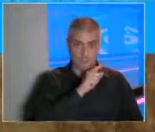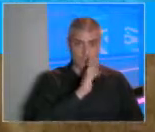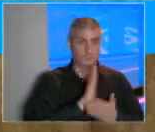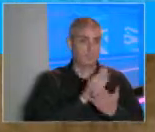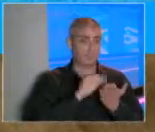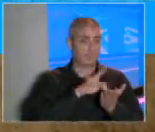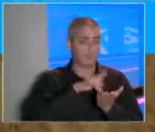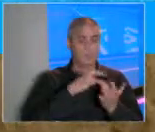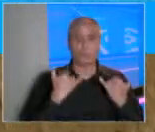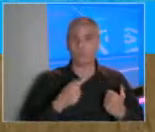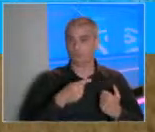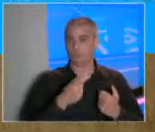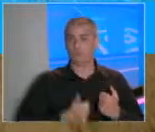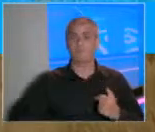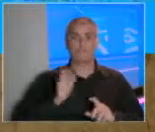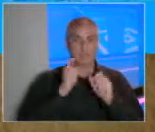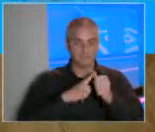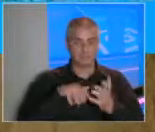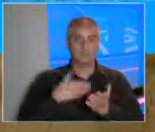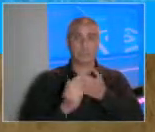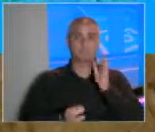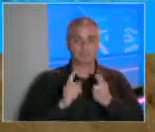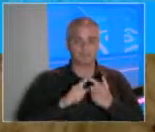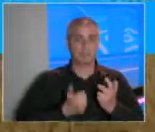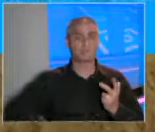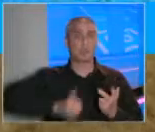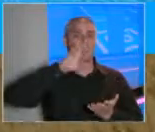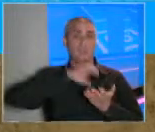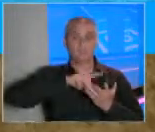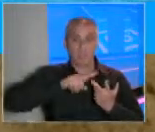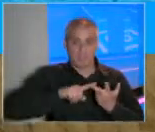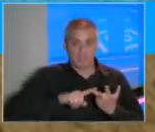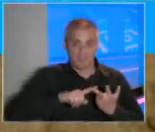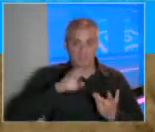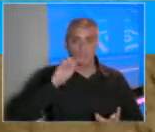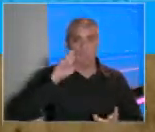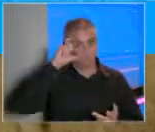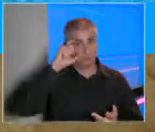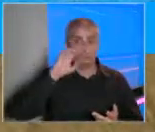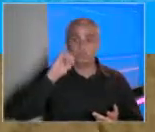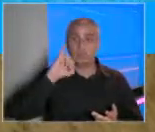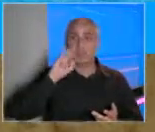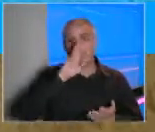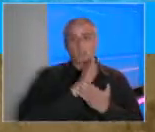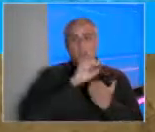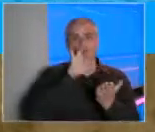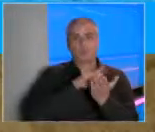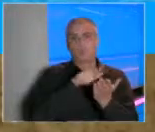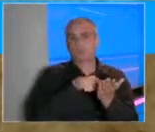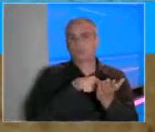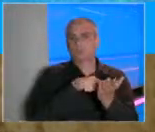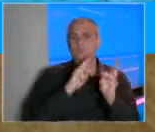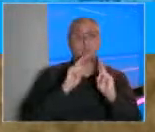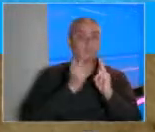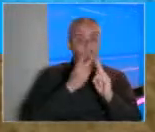קבע את המיקום הנוכחי, המנהל האזרחי, היועצים המשפטיים, אלוף פיקוד מרכז שהיה אז, משה בוגי יעלון, הם קבעו את המיקום הנוכחי,